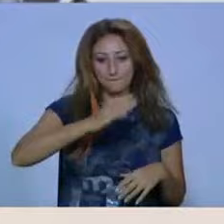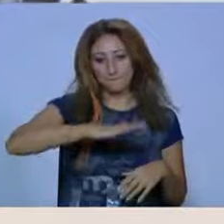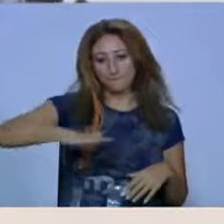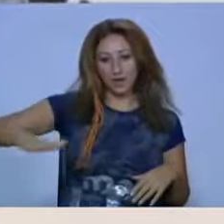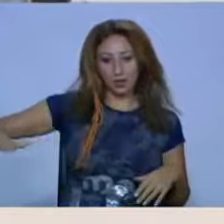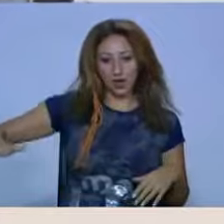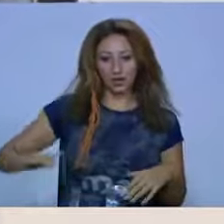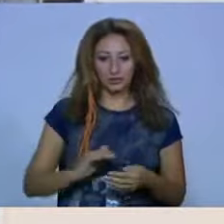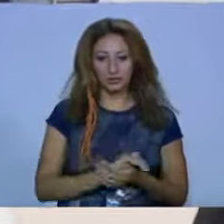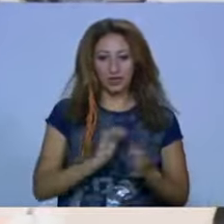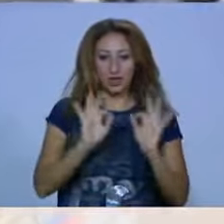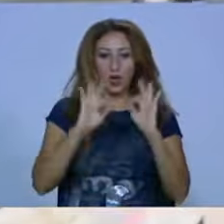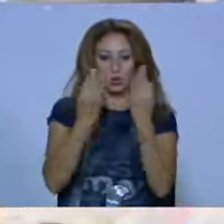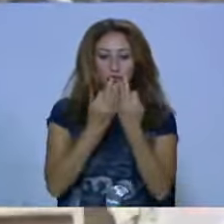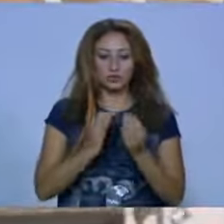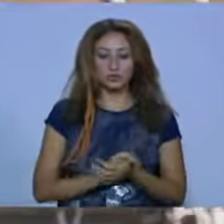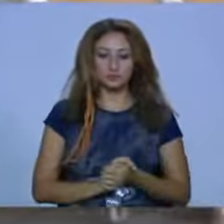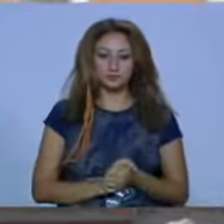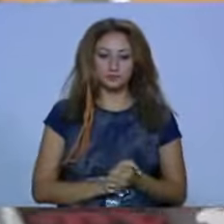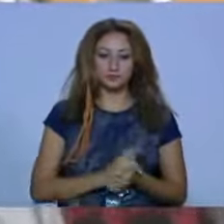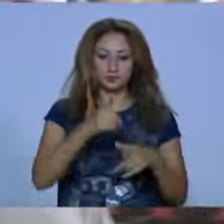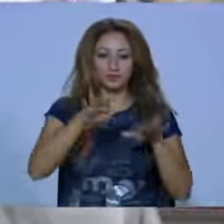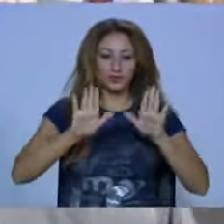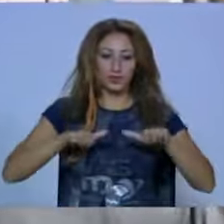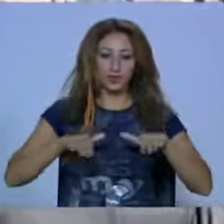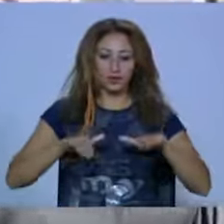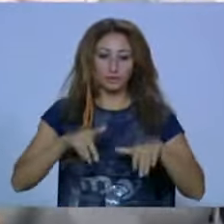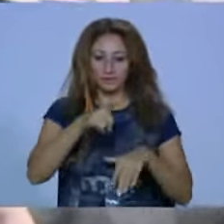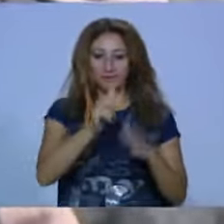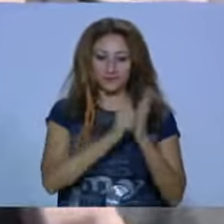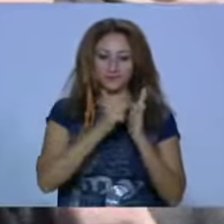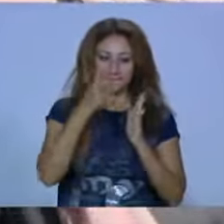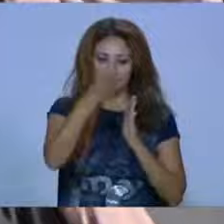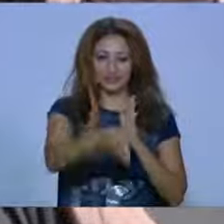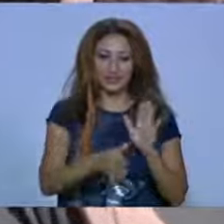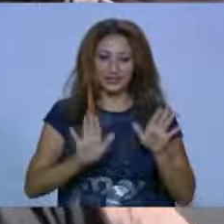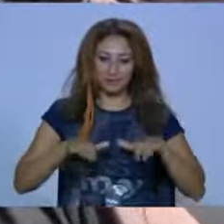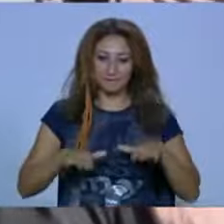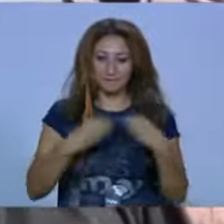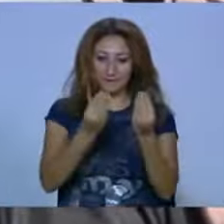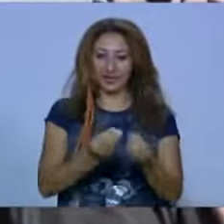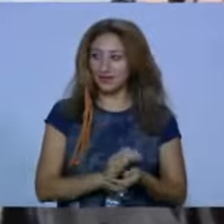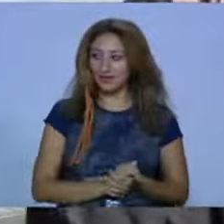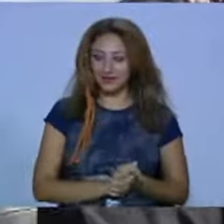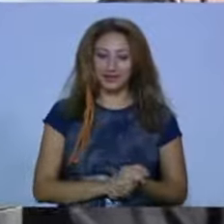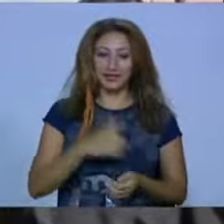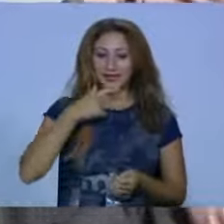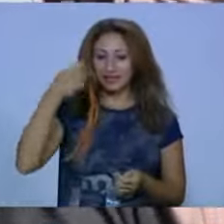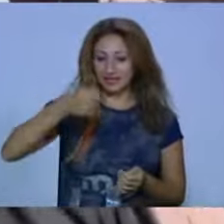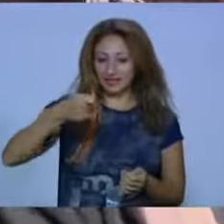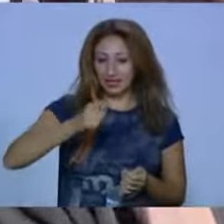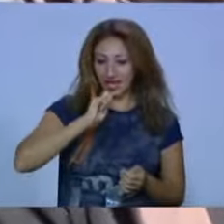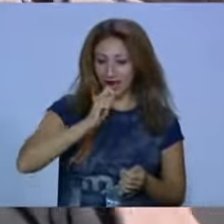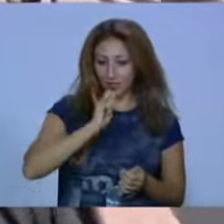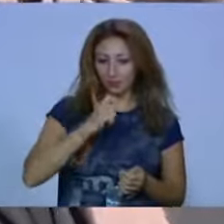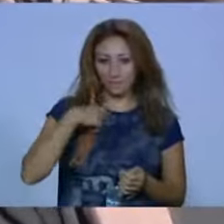وعلى عيلتها. انا معايا مدام منى اهو، احنا جينا لها. و صباح الخير. وسهلا بحضرتك. ازيك يا استاذ عمرو؟ ازيك